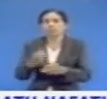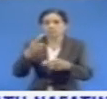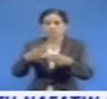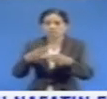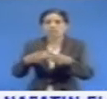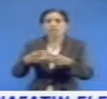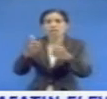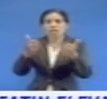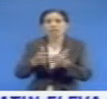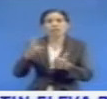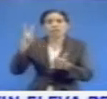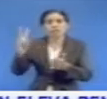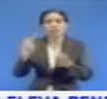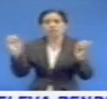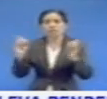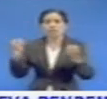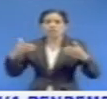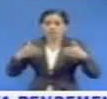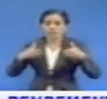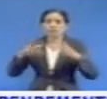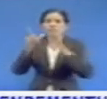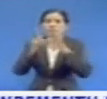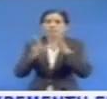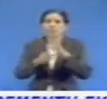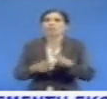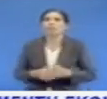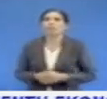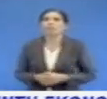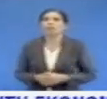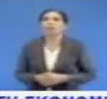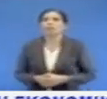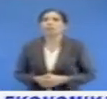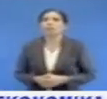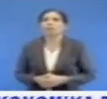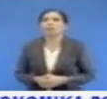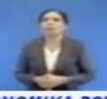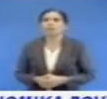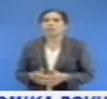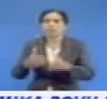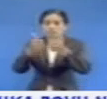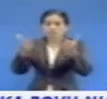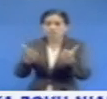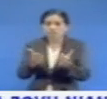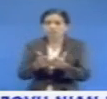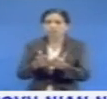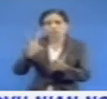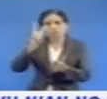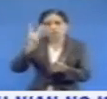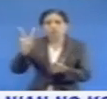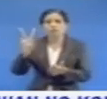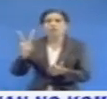lista pagamentu. Komunidade husi suku kami ya. Ia aldeia aslara o aldeia